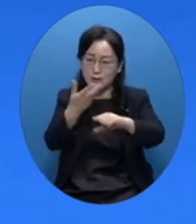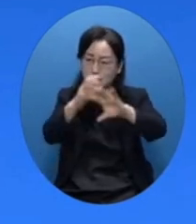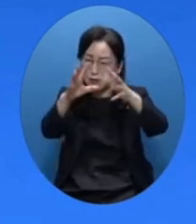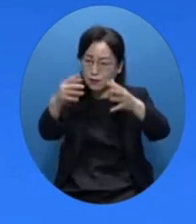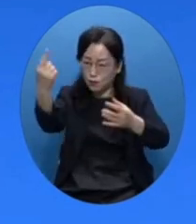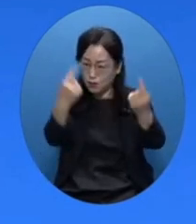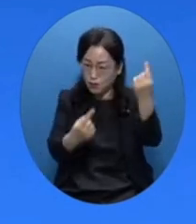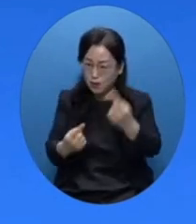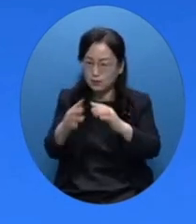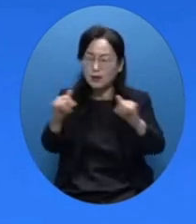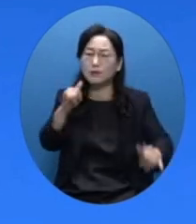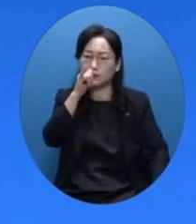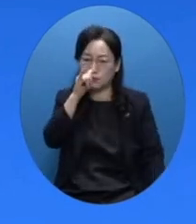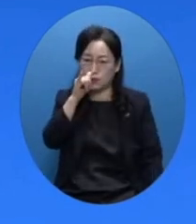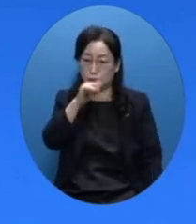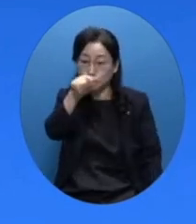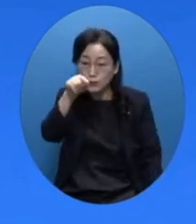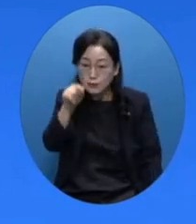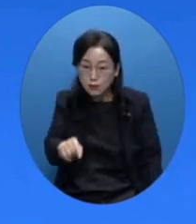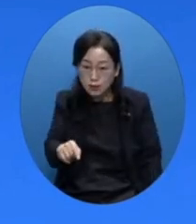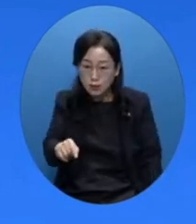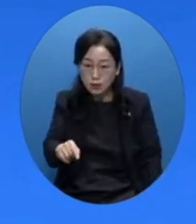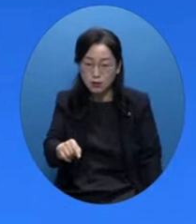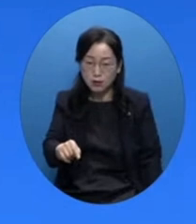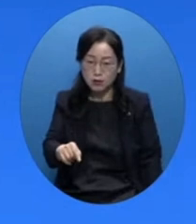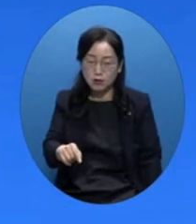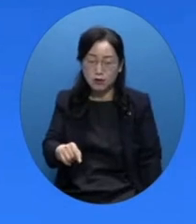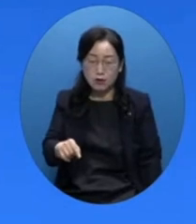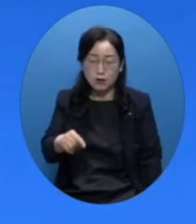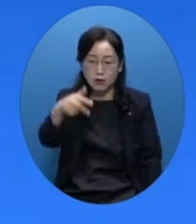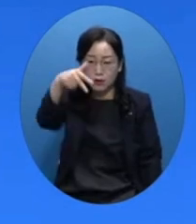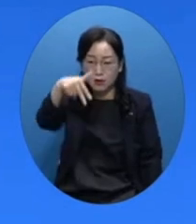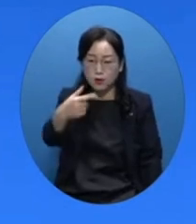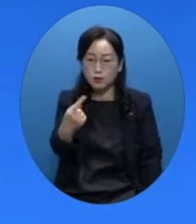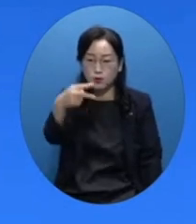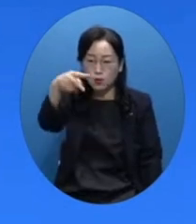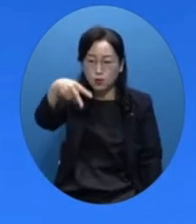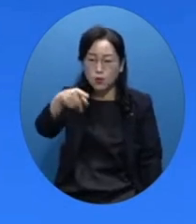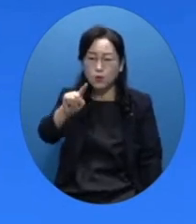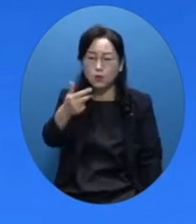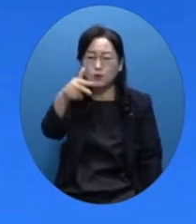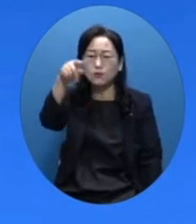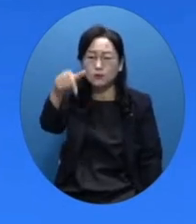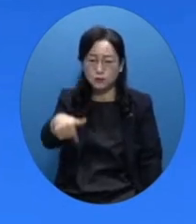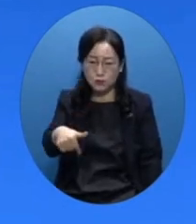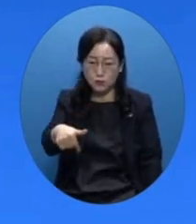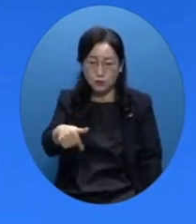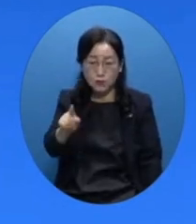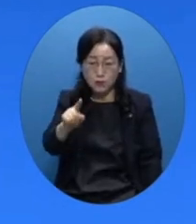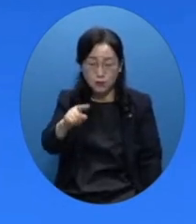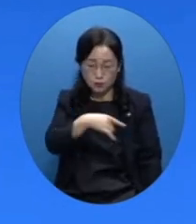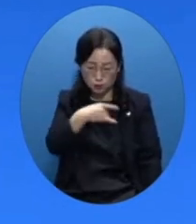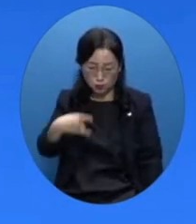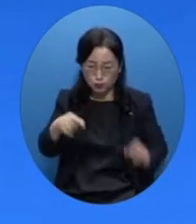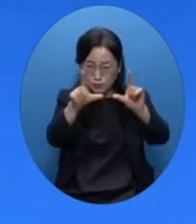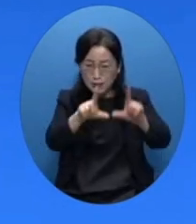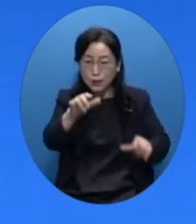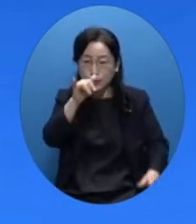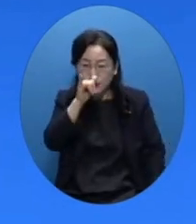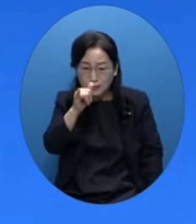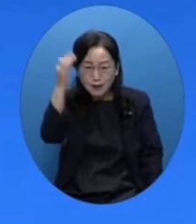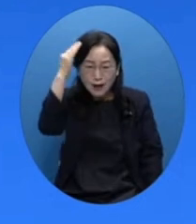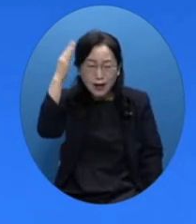주여 면적에서 온 조선족 이라고 하고 연변 조선족 자치구가 그래서 지금 중국 본토에서 온